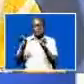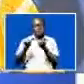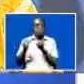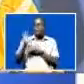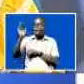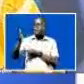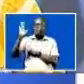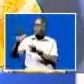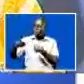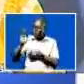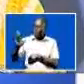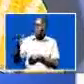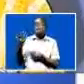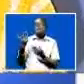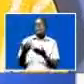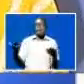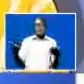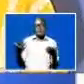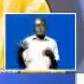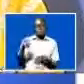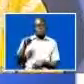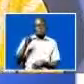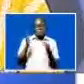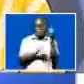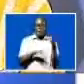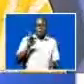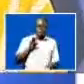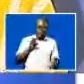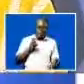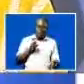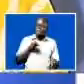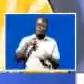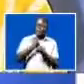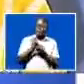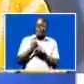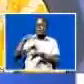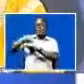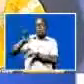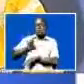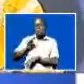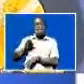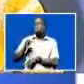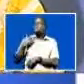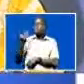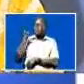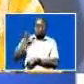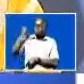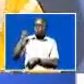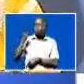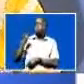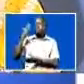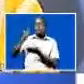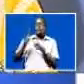Mungu akupe vyako. Mwanamke yule wa sumu anaweza kukufanya wewe ukatamani kujinyonga na ungali hai hapa